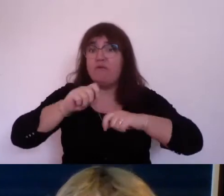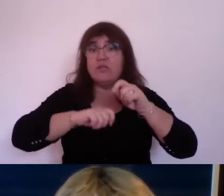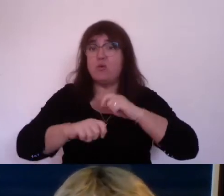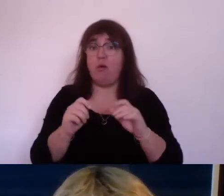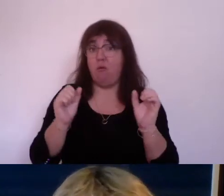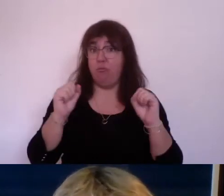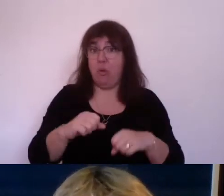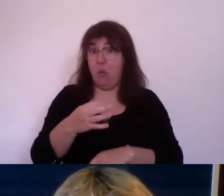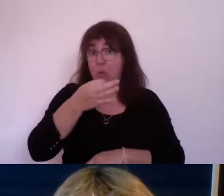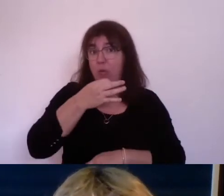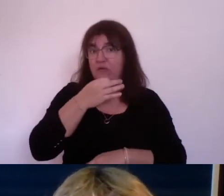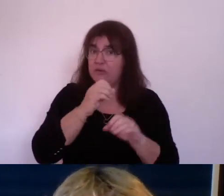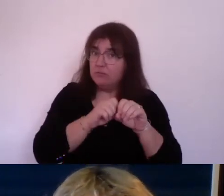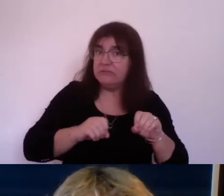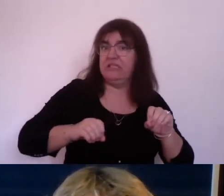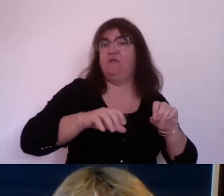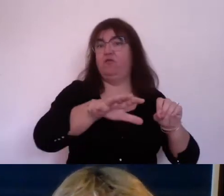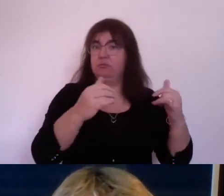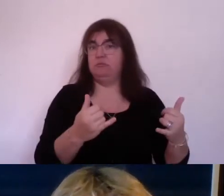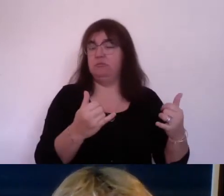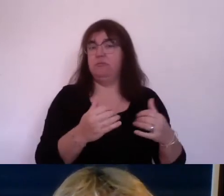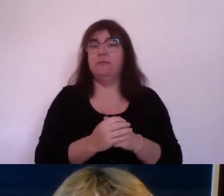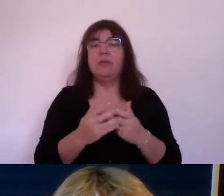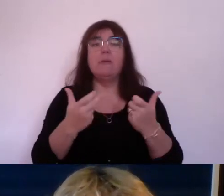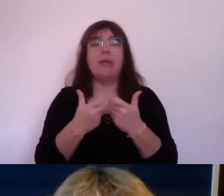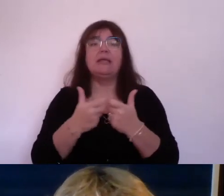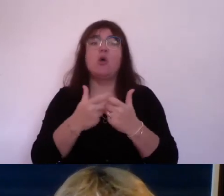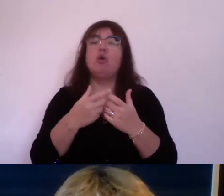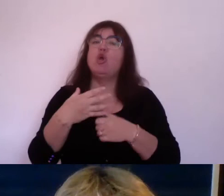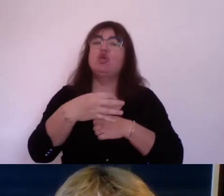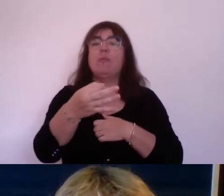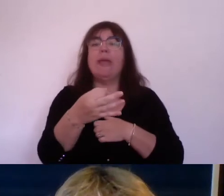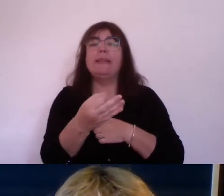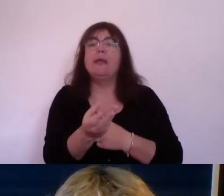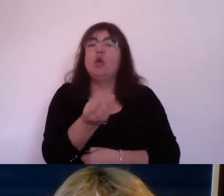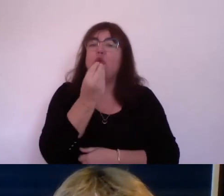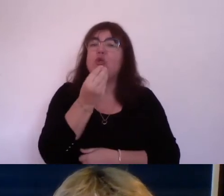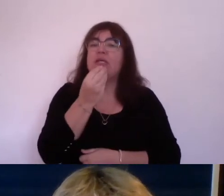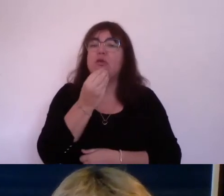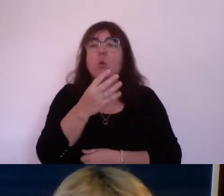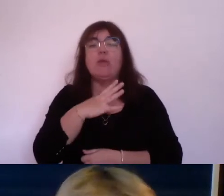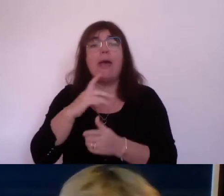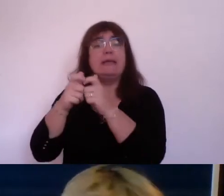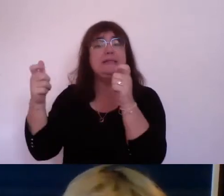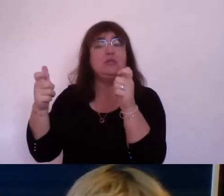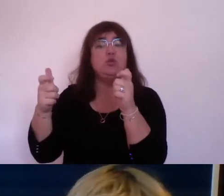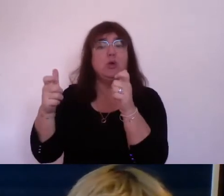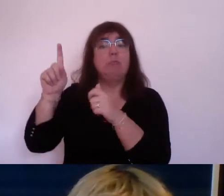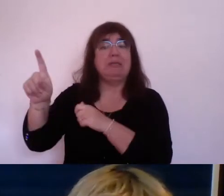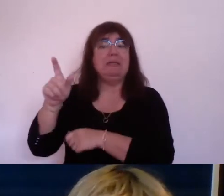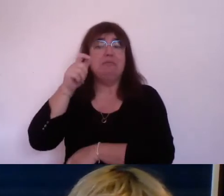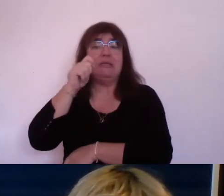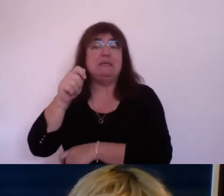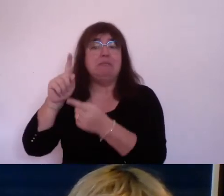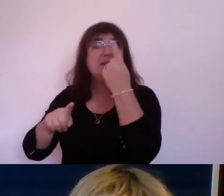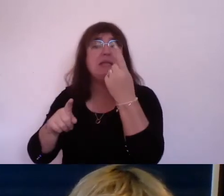fait, pousser la diffusion. Par exemple, là, pendant la semaine de la dénutrition, il y avait l'Institut de Nutrition, qui a fait un séminaire, et puis le